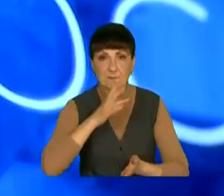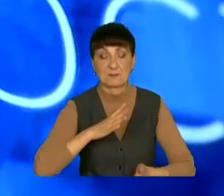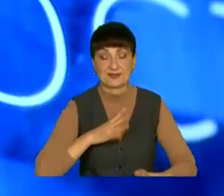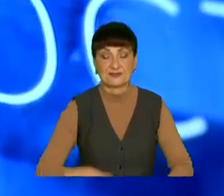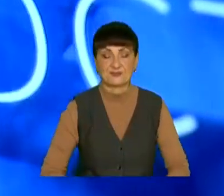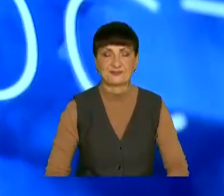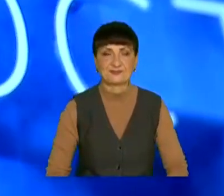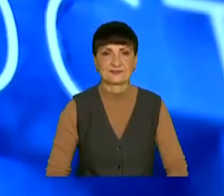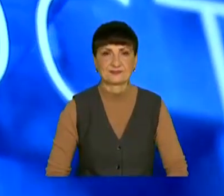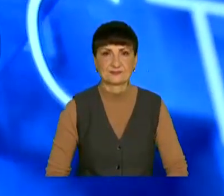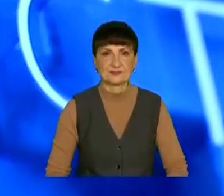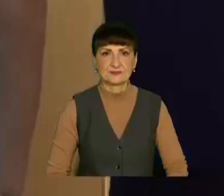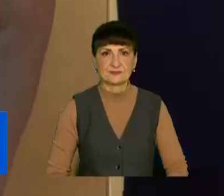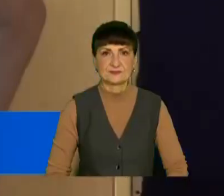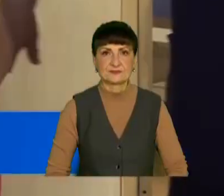Усенова.